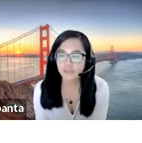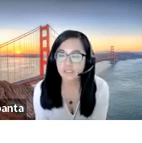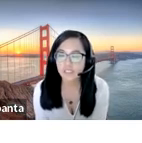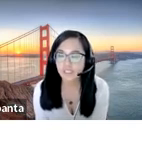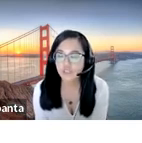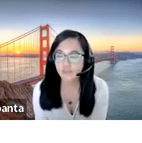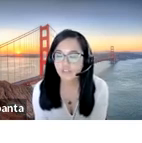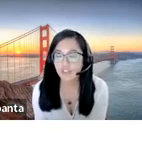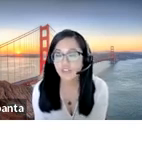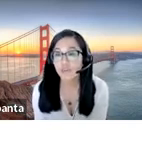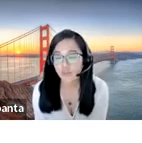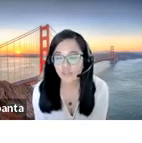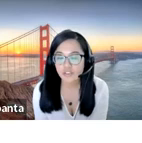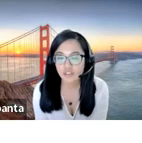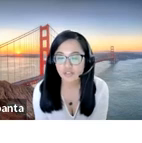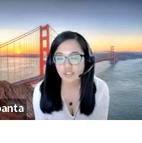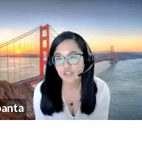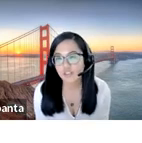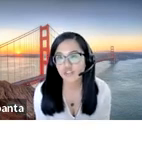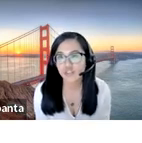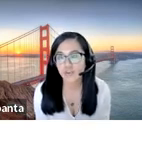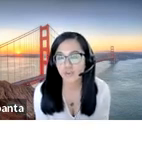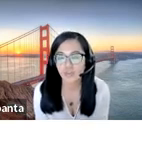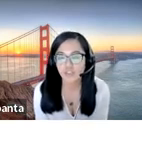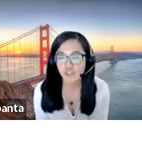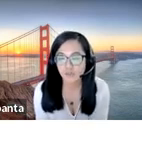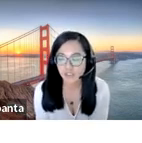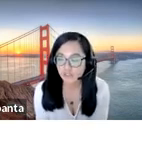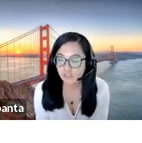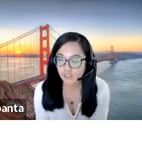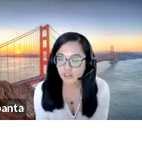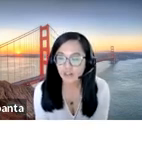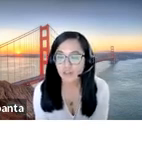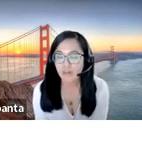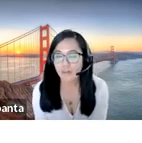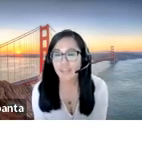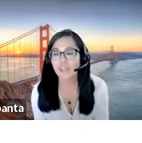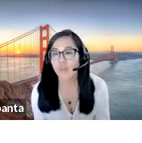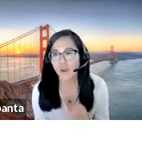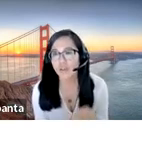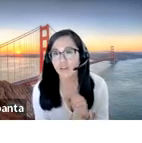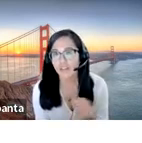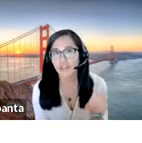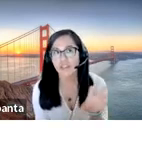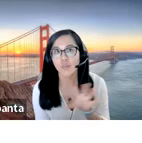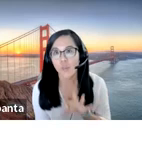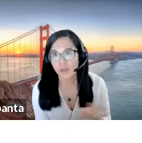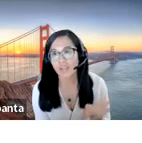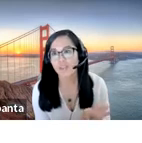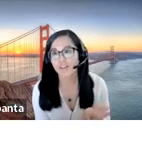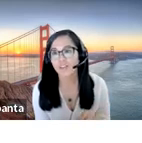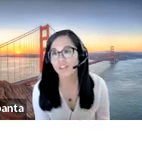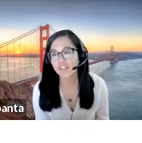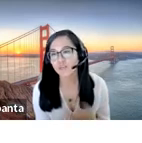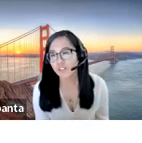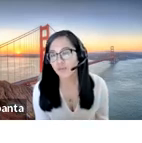designed to provide a full range of assistance to job seekers in one in in one